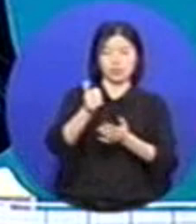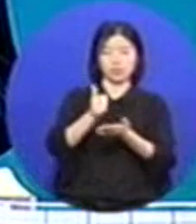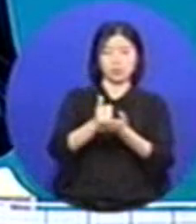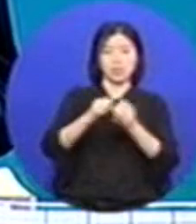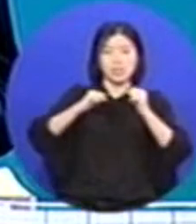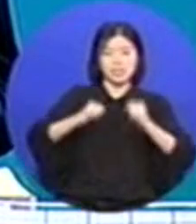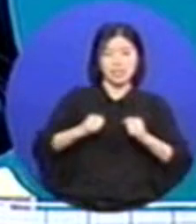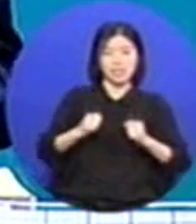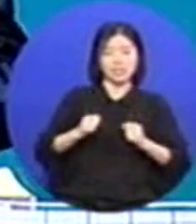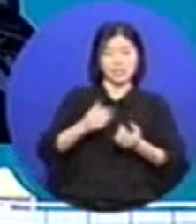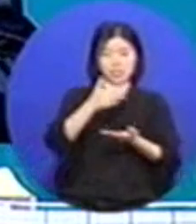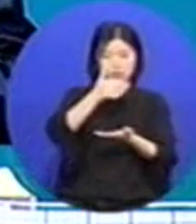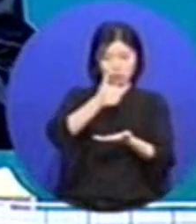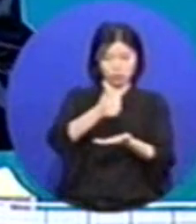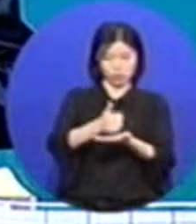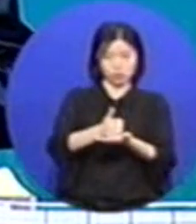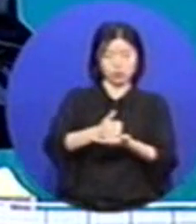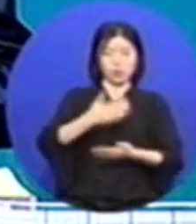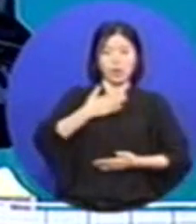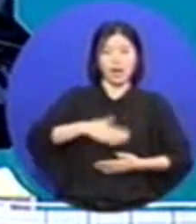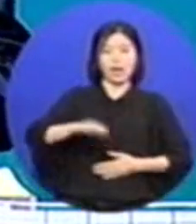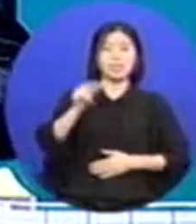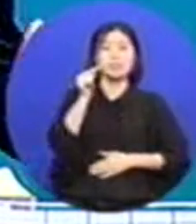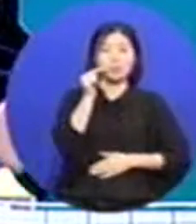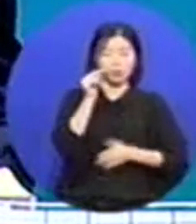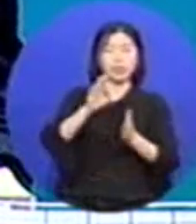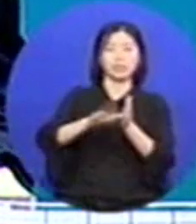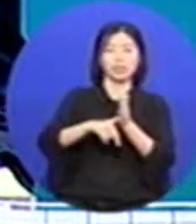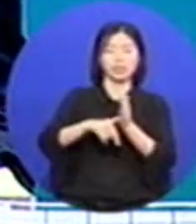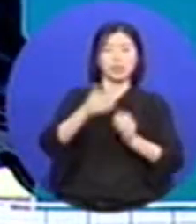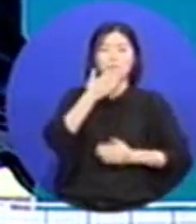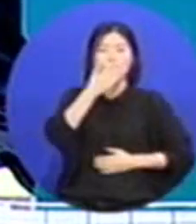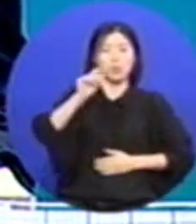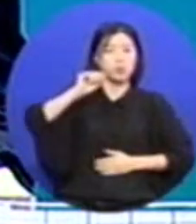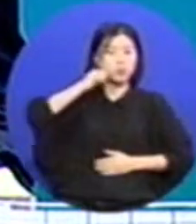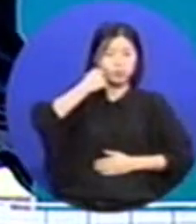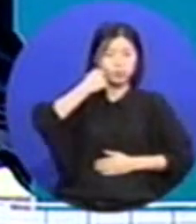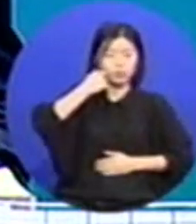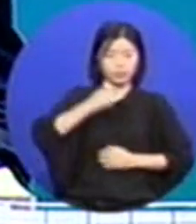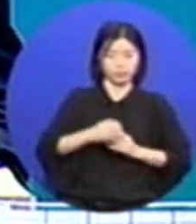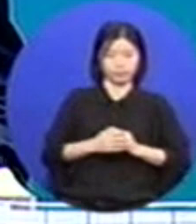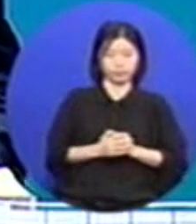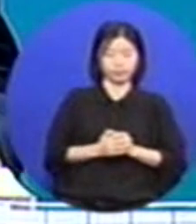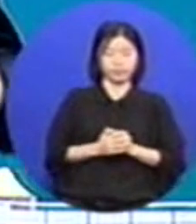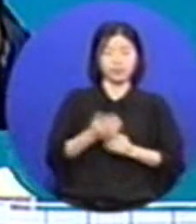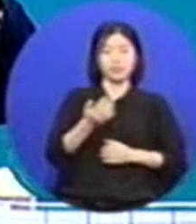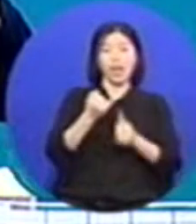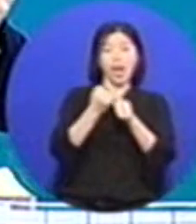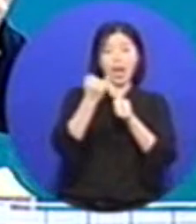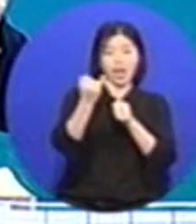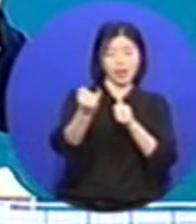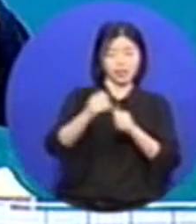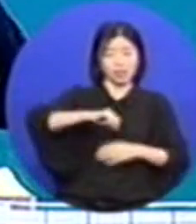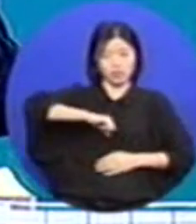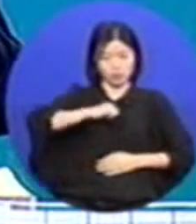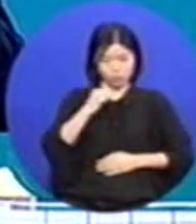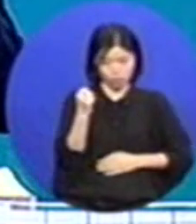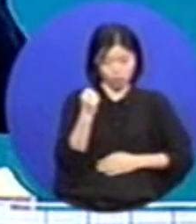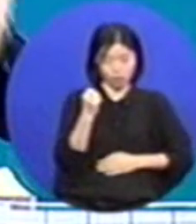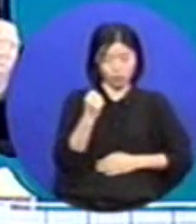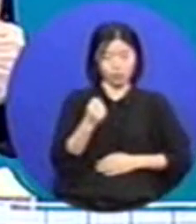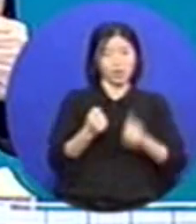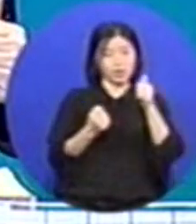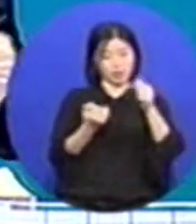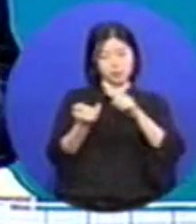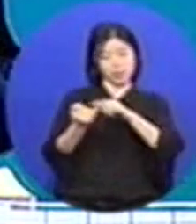주님 으로 그렇게 알지 못할 때는 불가능한 일입니다 아내가 남편에게 순종하고 남편이